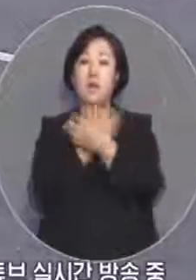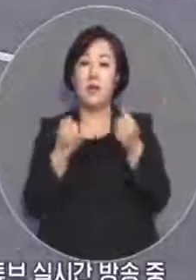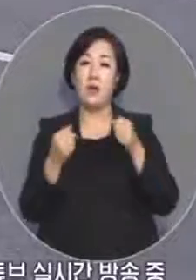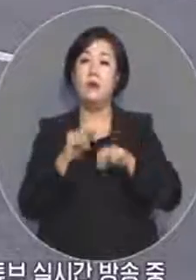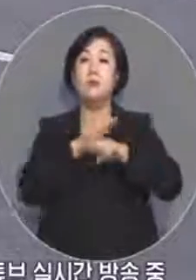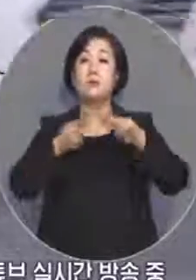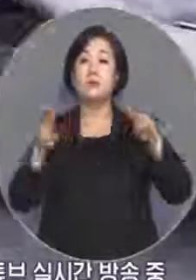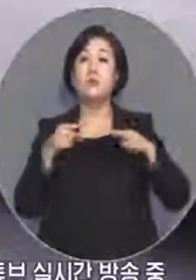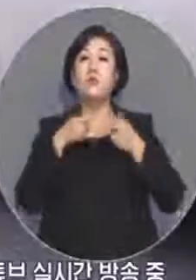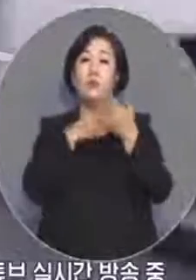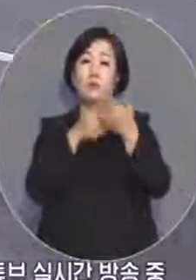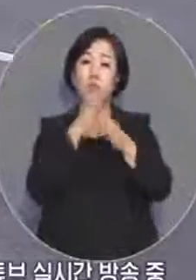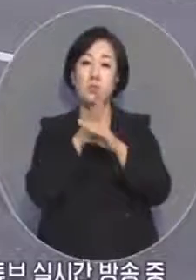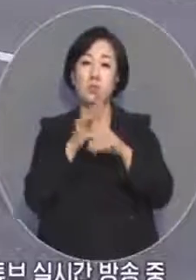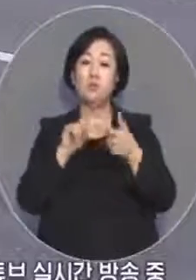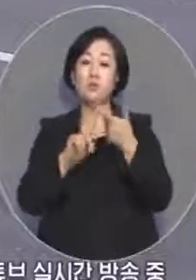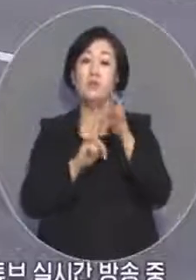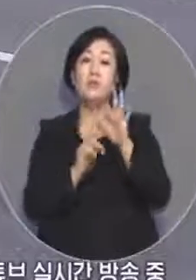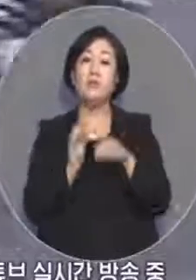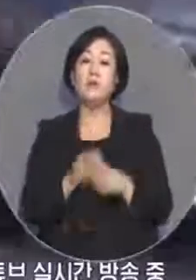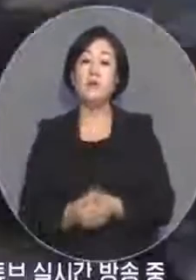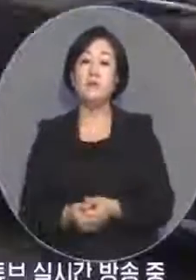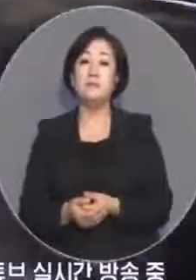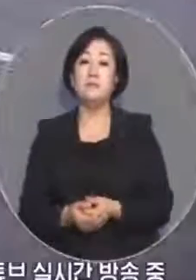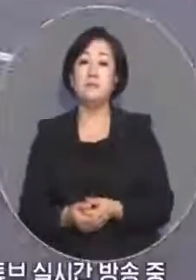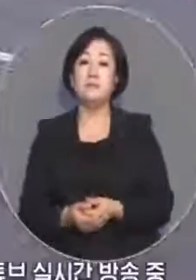잇따르고 있습니다 유비 신유 김진구 입니다